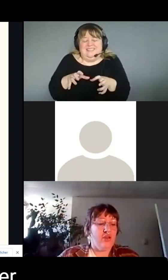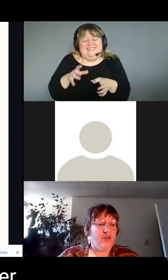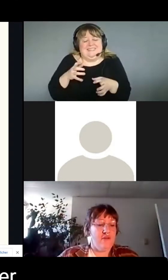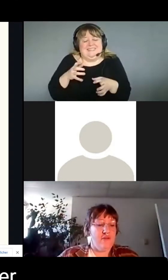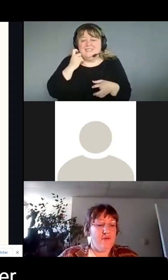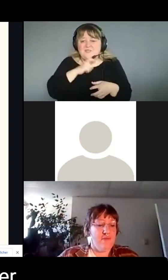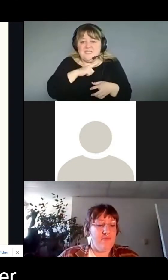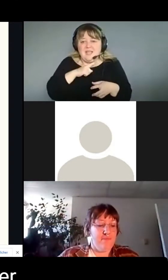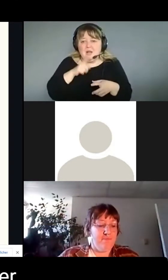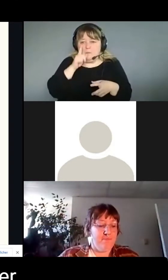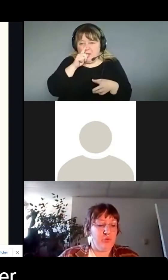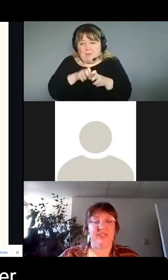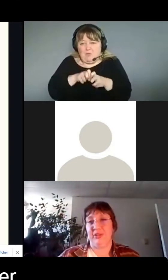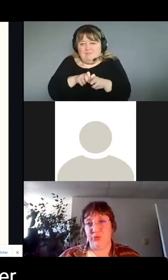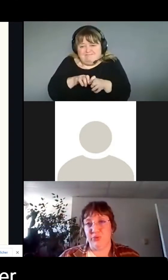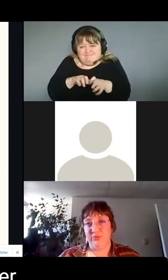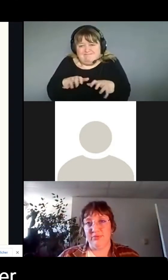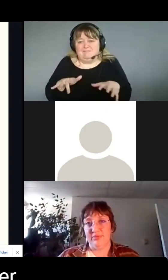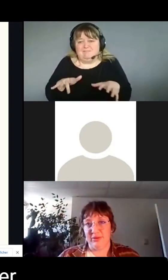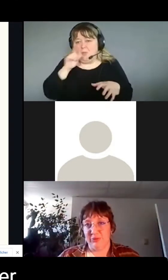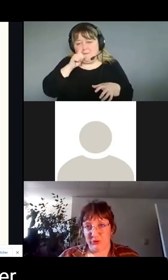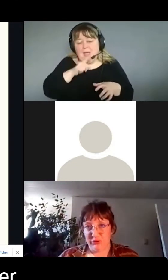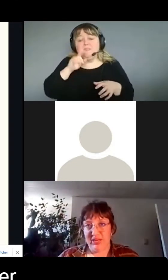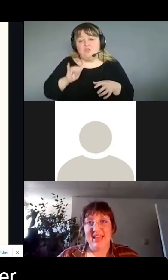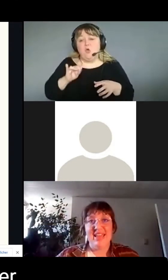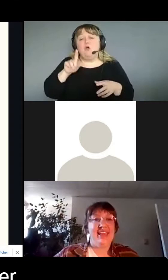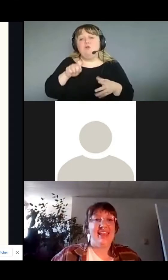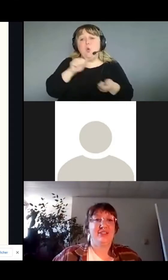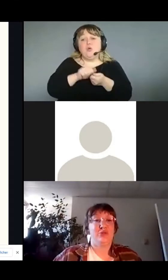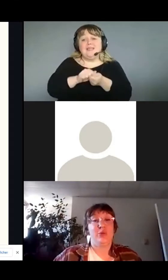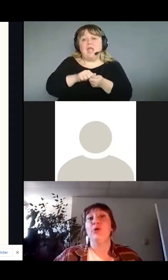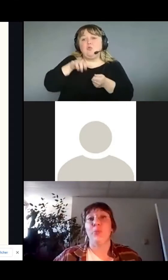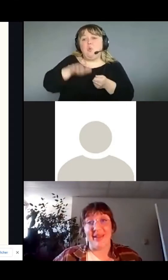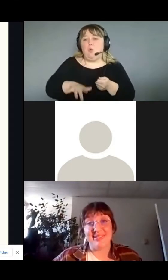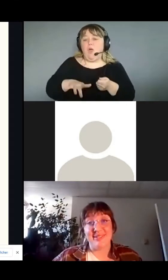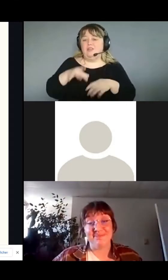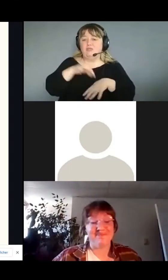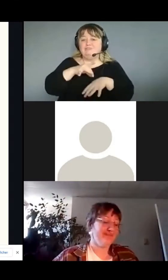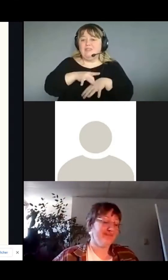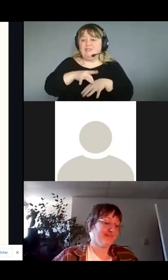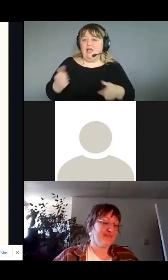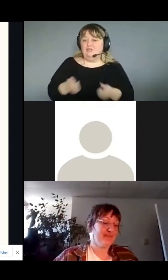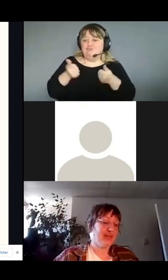d'avoir peu de cailloux dans votre sol et que ça ne soit pas compact.